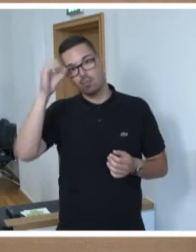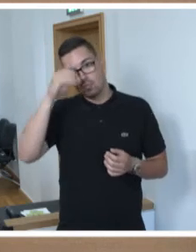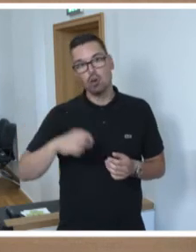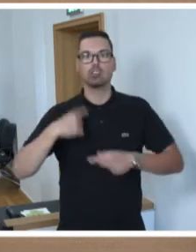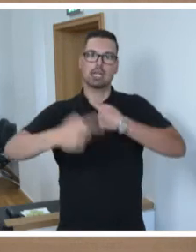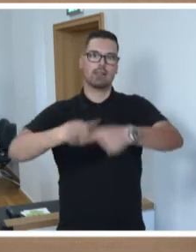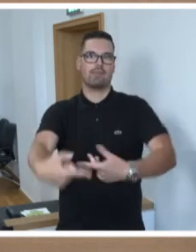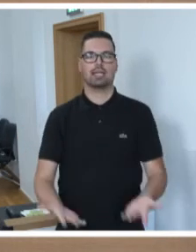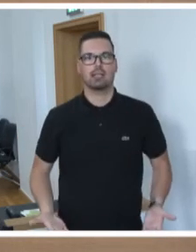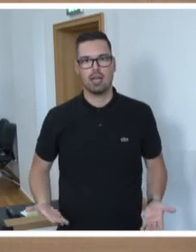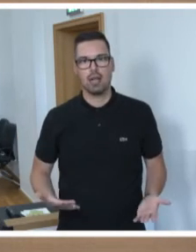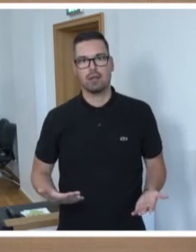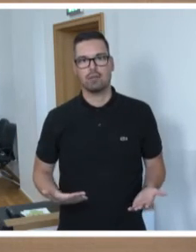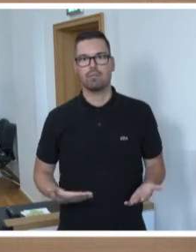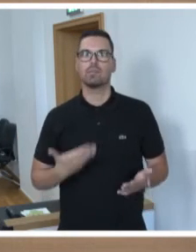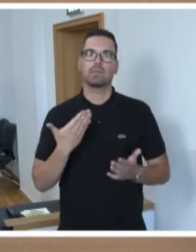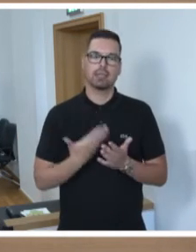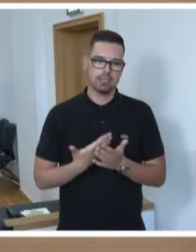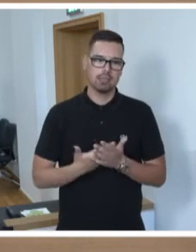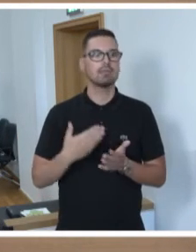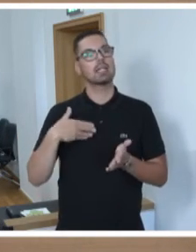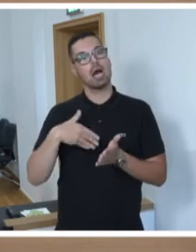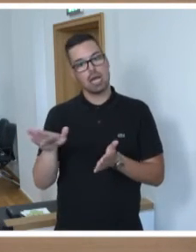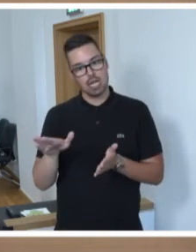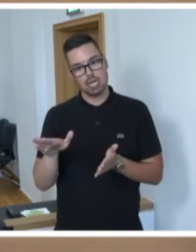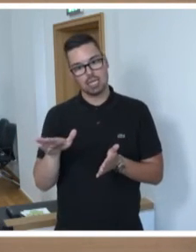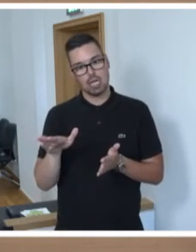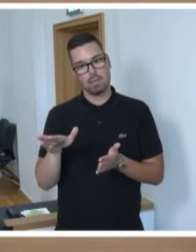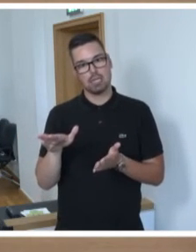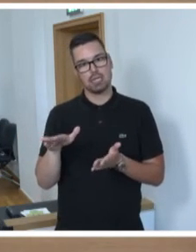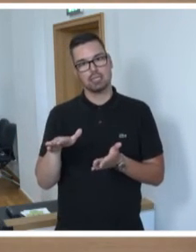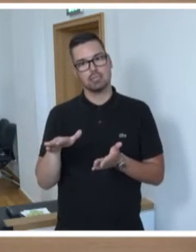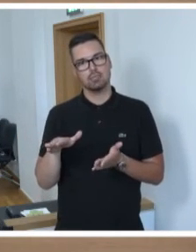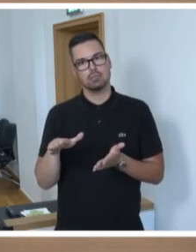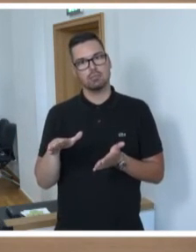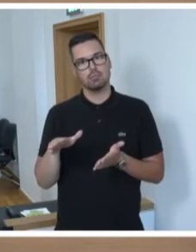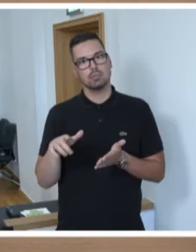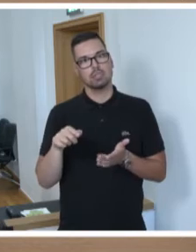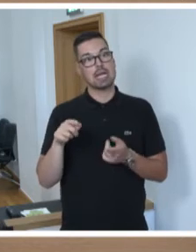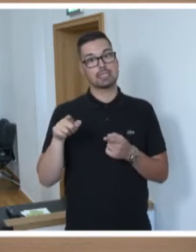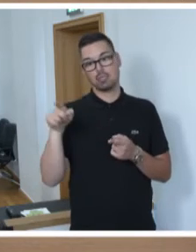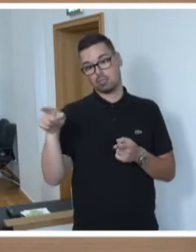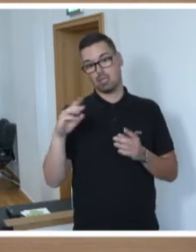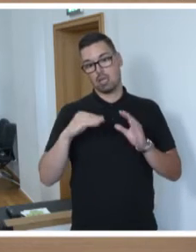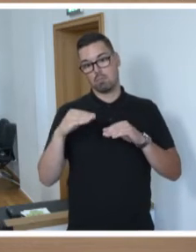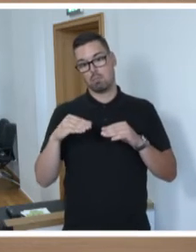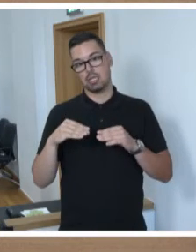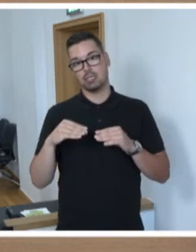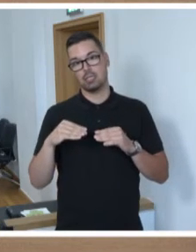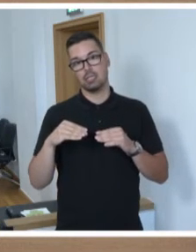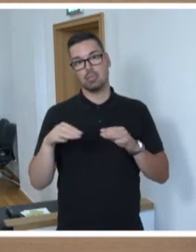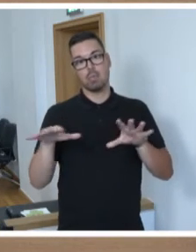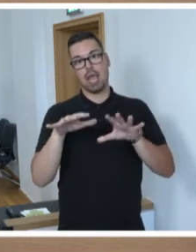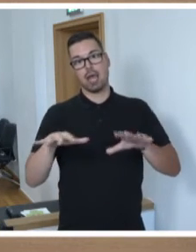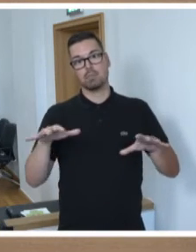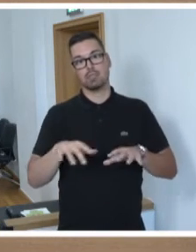Entwicklern. Wir glauben jedenfalls, sollten Sie unseren Antrag ablehnen, sorgen Sie zumindest dafür am Ende, dass Sie sich mit Ihren Mitteln einsetzen, im Herbst dafür zu